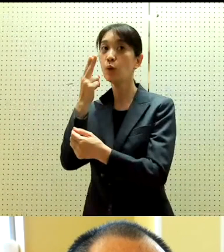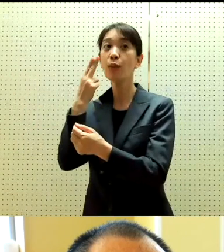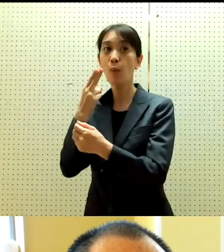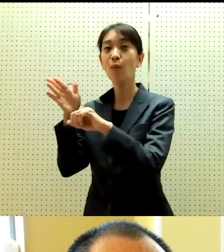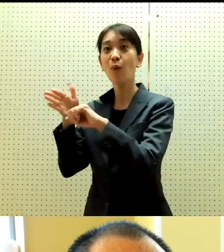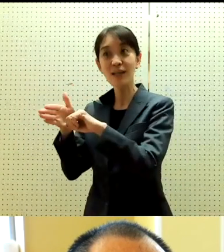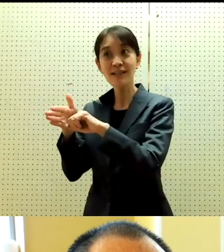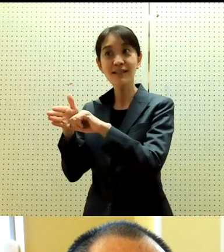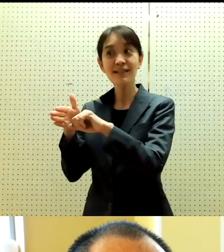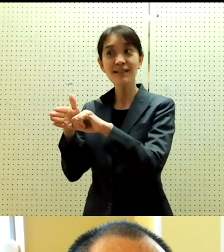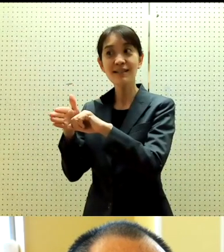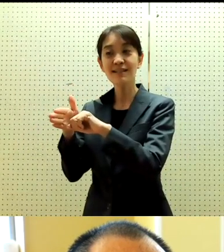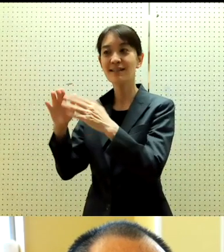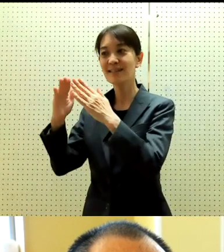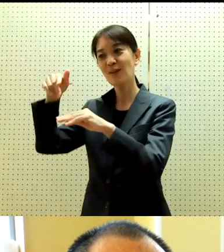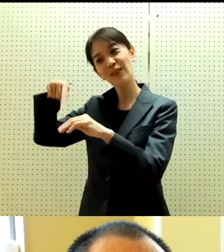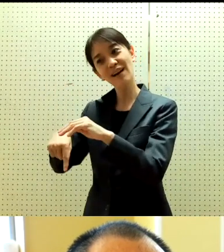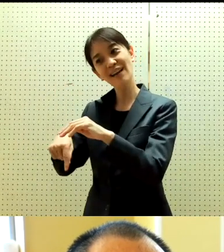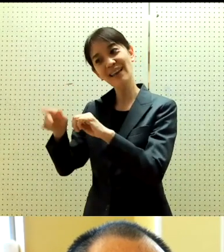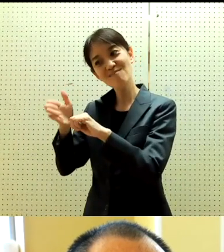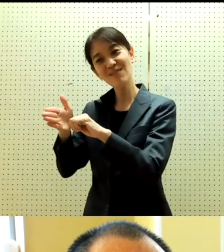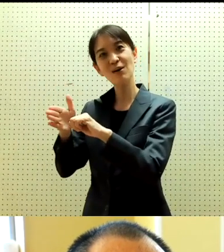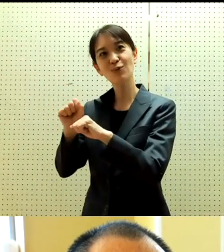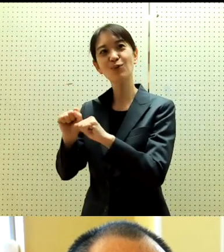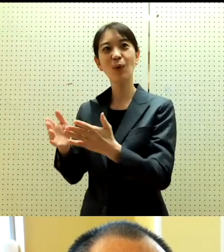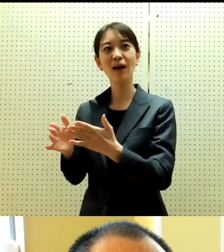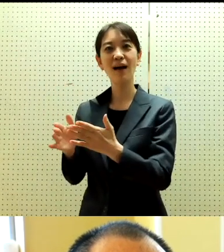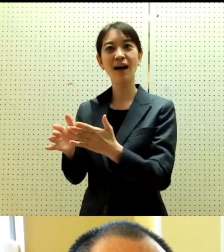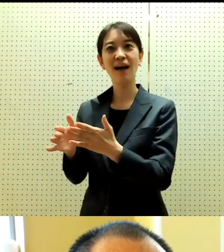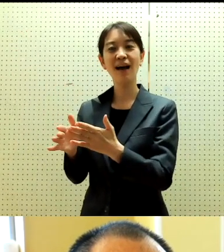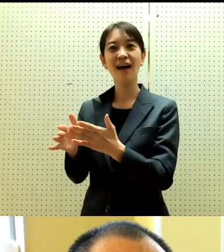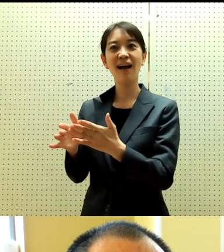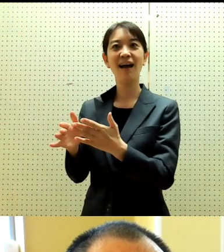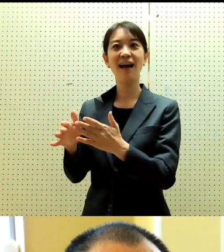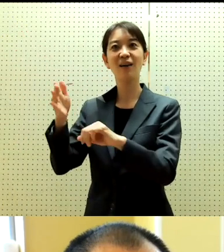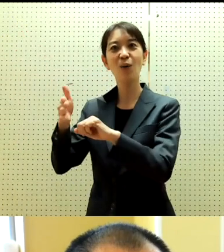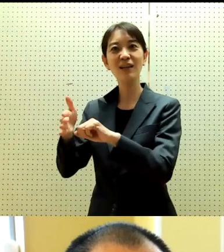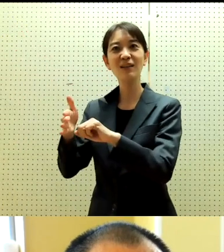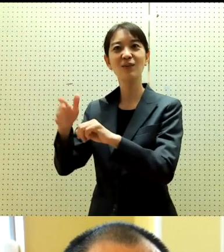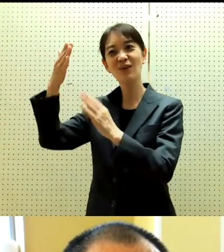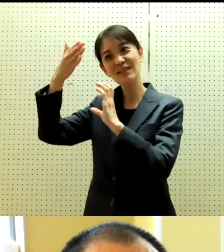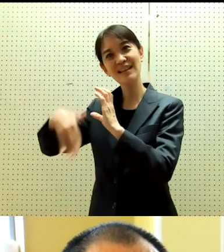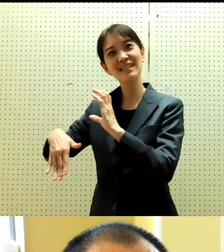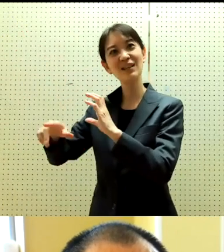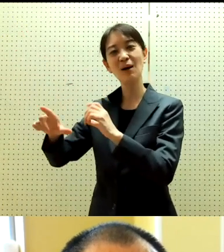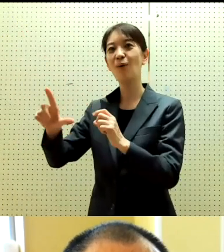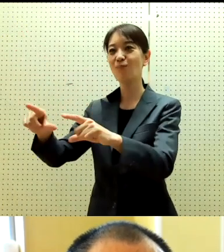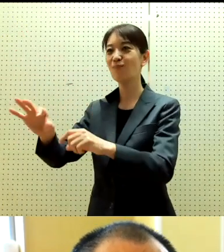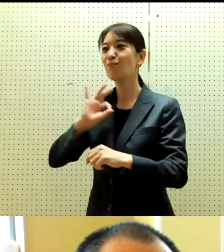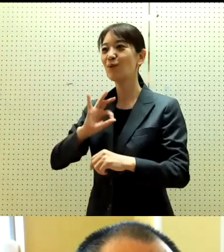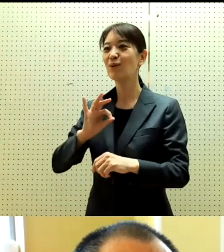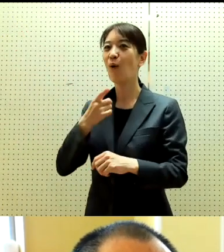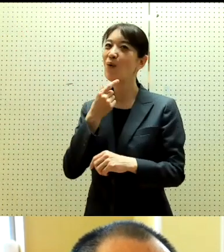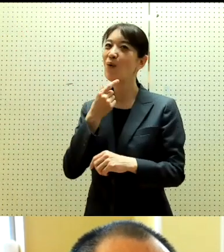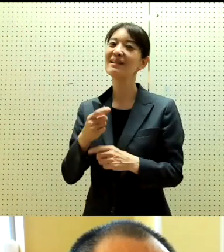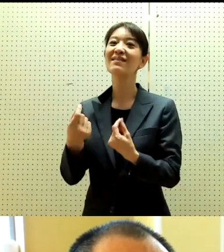レシピじゃないんですけどね、こんな料理作ったよみたいなのとかも送ってきてくれるといいですよね。 そうですね、どんな味がしたのかとどういうふうに食べた